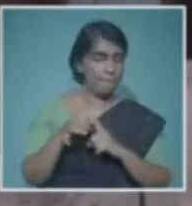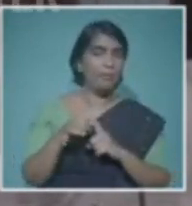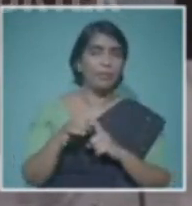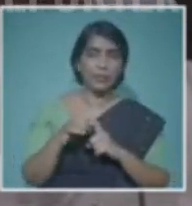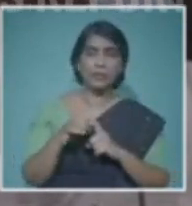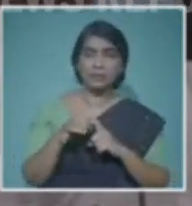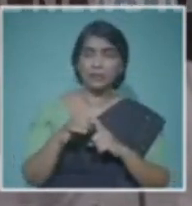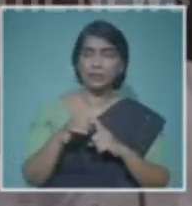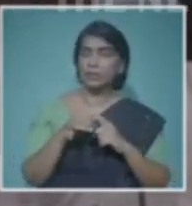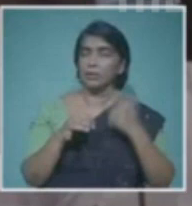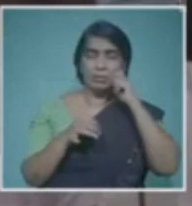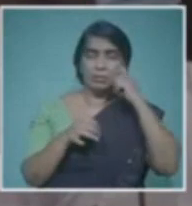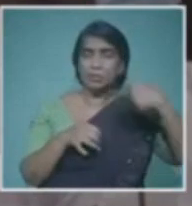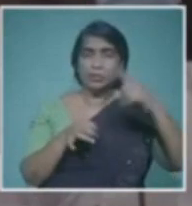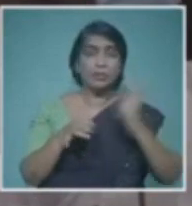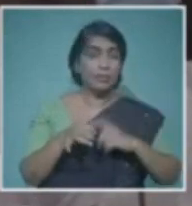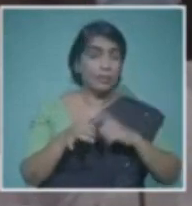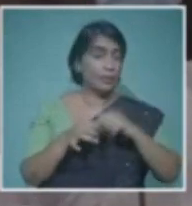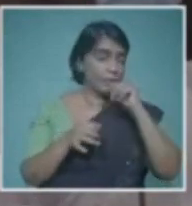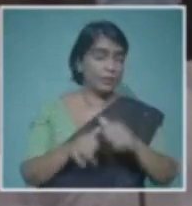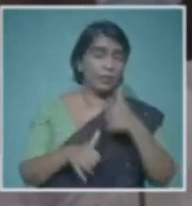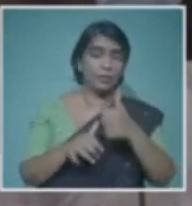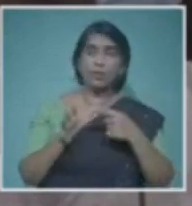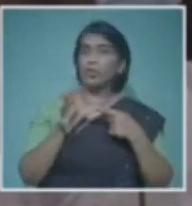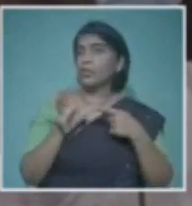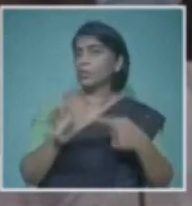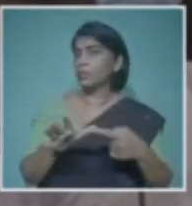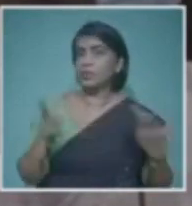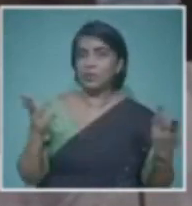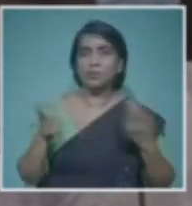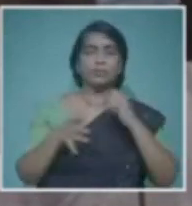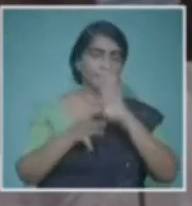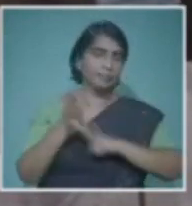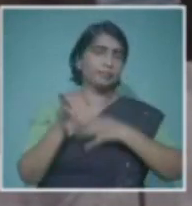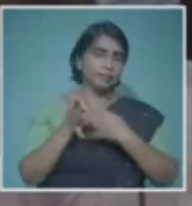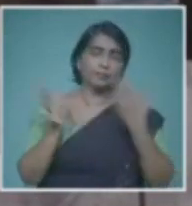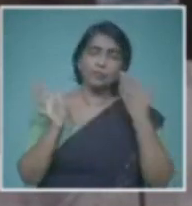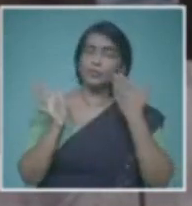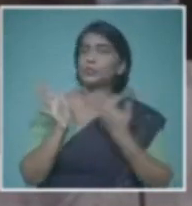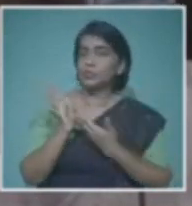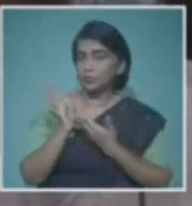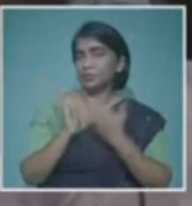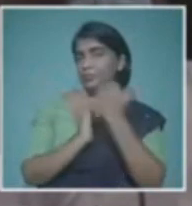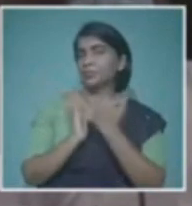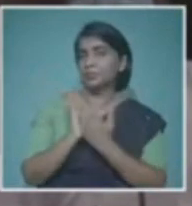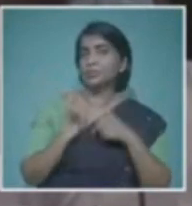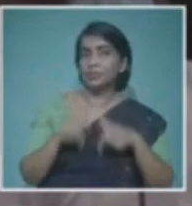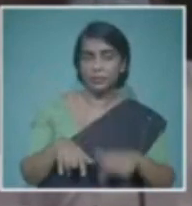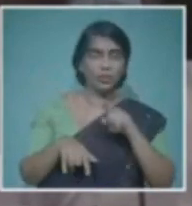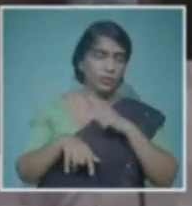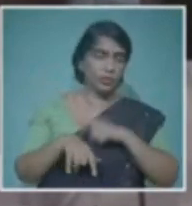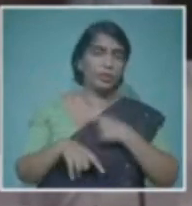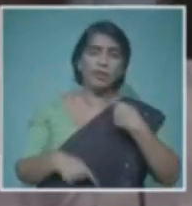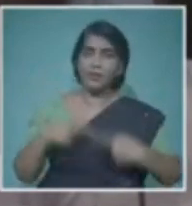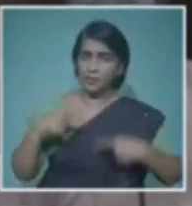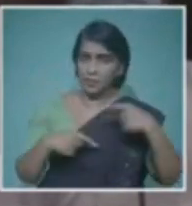ජනතාවගේ කිසිම ප්‍රශ්නයකට නිසි පිළිතුරක් ලැබෙන්නේ නැති අයවැය යෝජනාවක් යෝජනාවලියක් අපි මේ වෙලාවේ විවාදයට